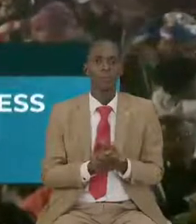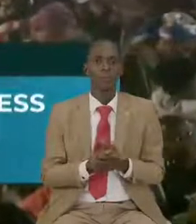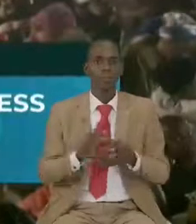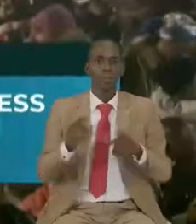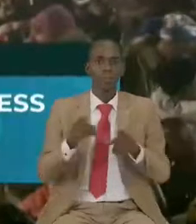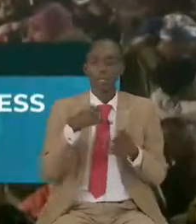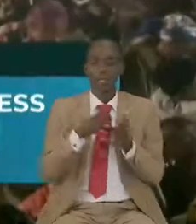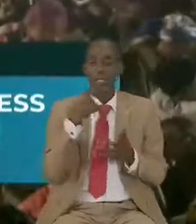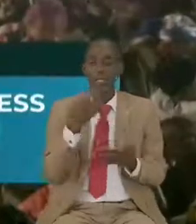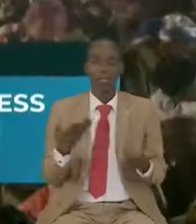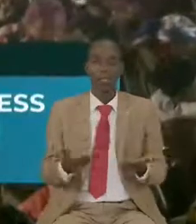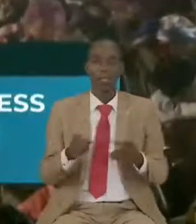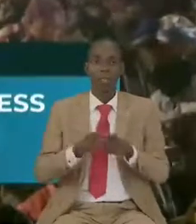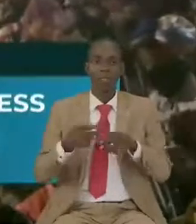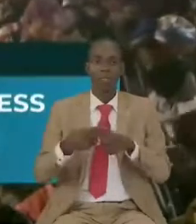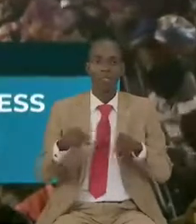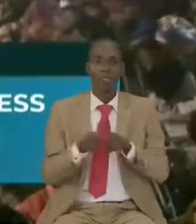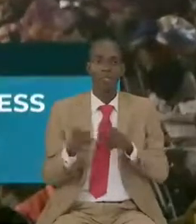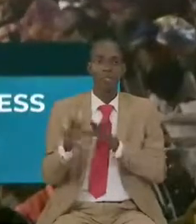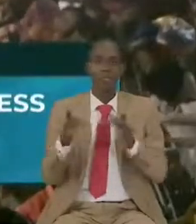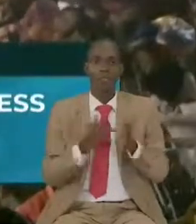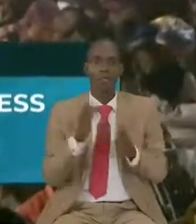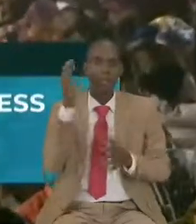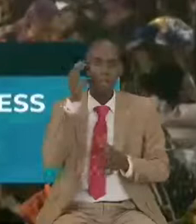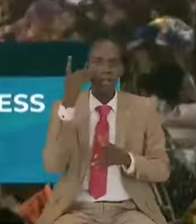5, verset 36.